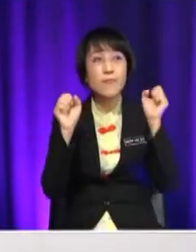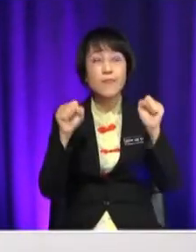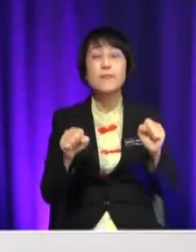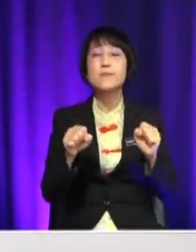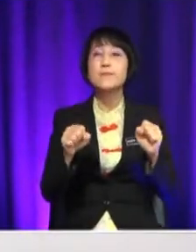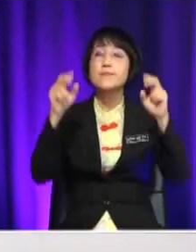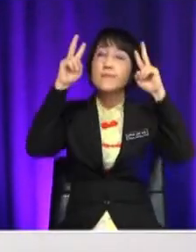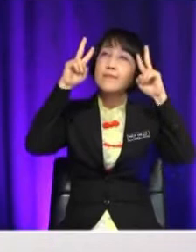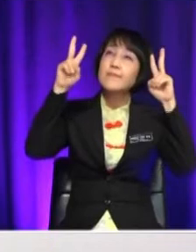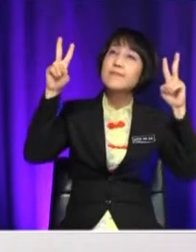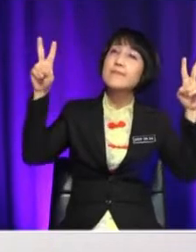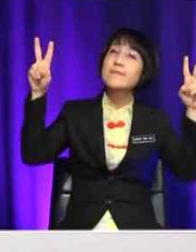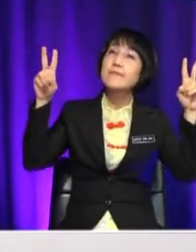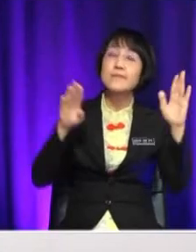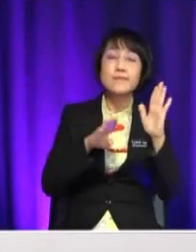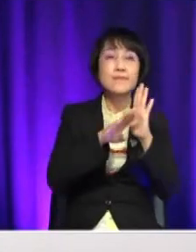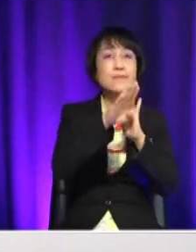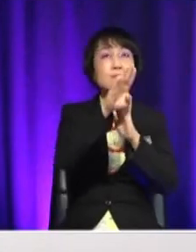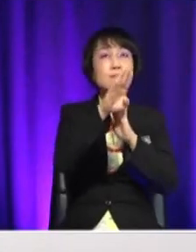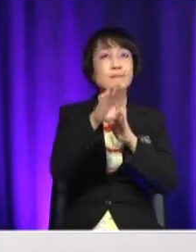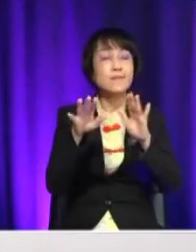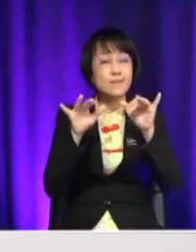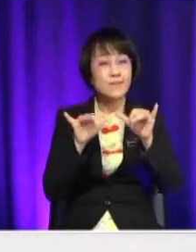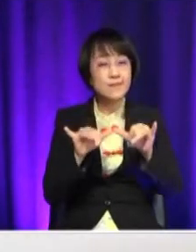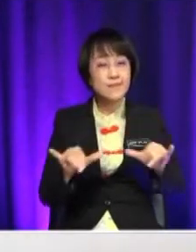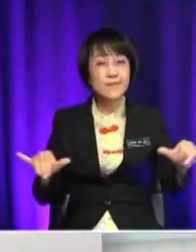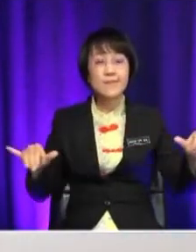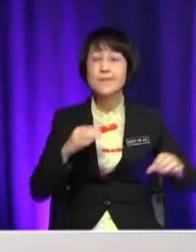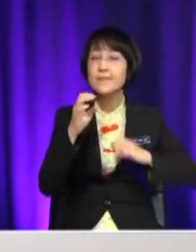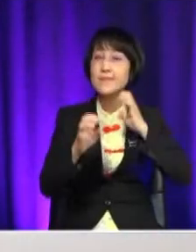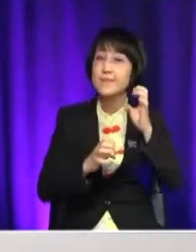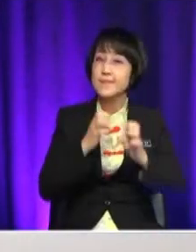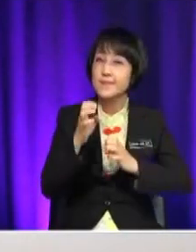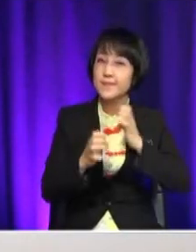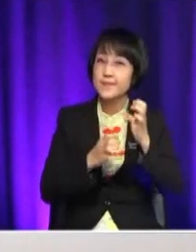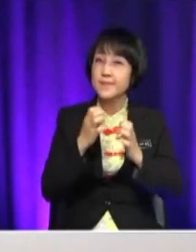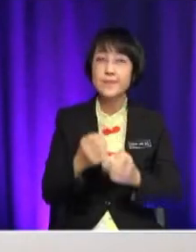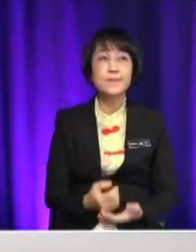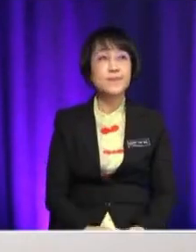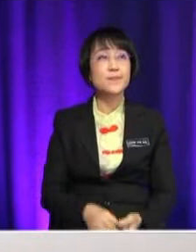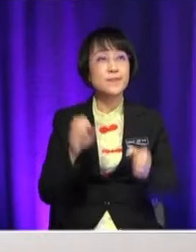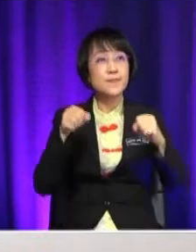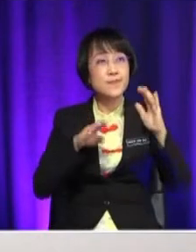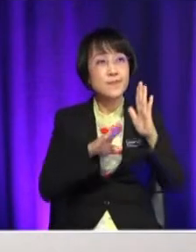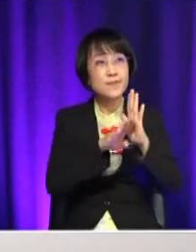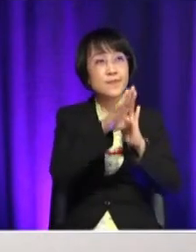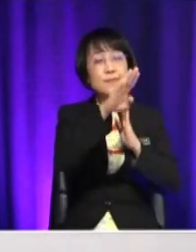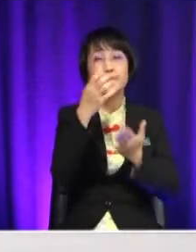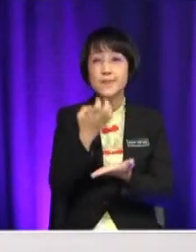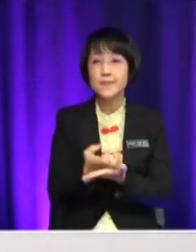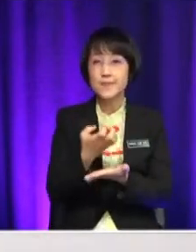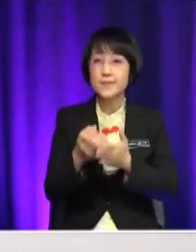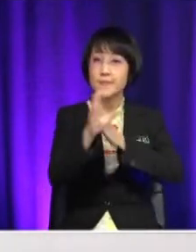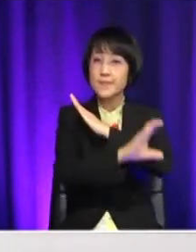minda dan meningkatkan kestabilan emosi. Dalam masa yang sama, dapat meningkatkan ekonomi negara kita